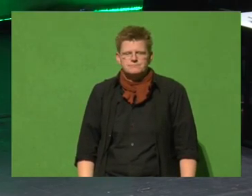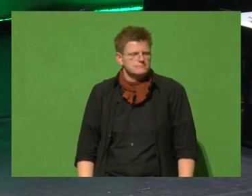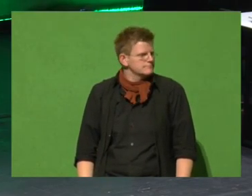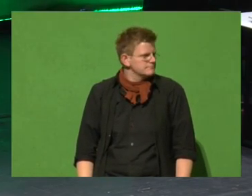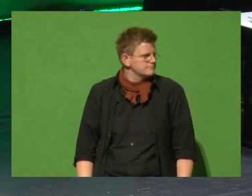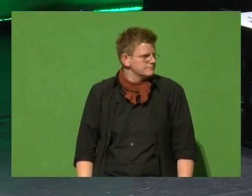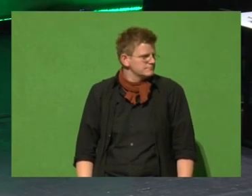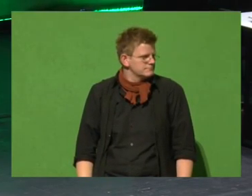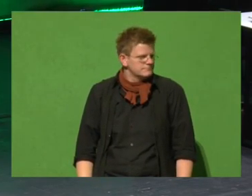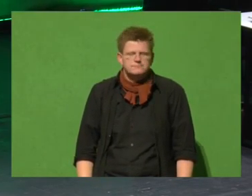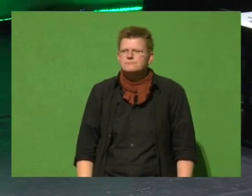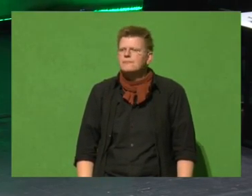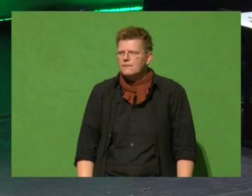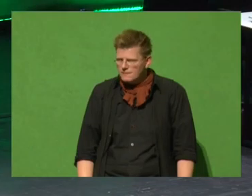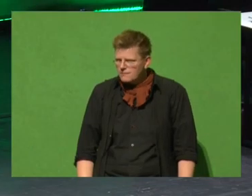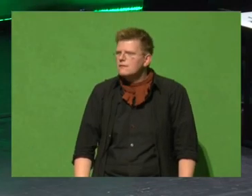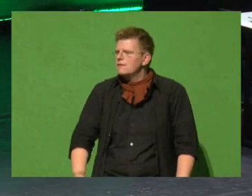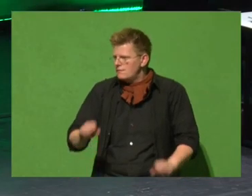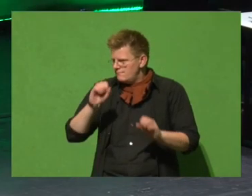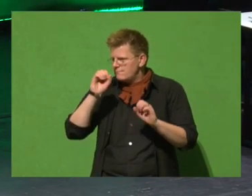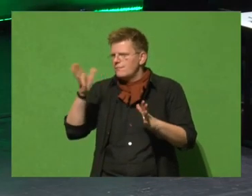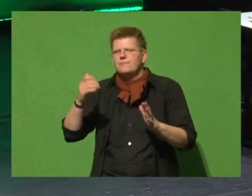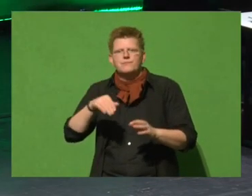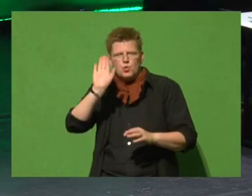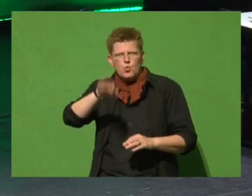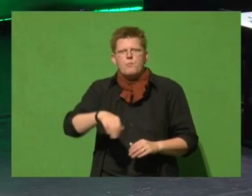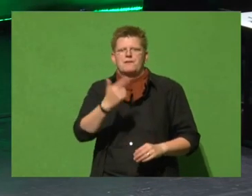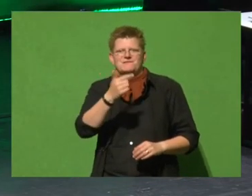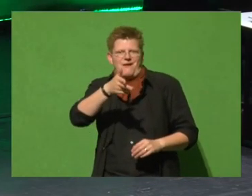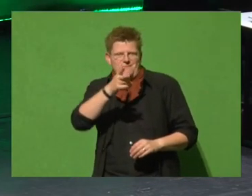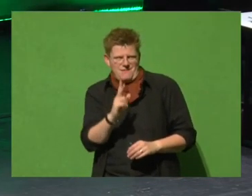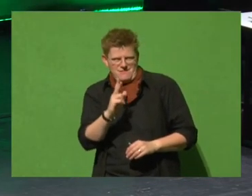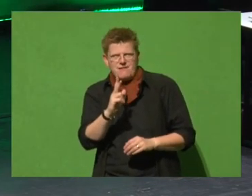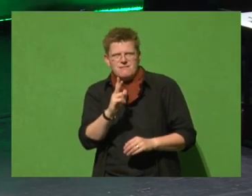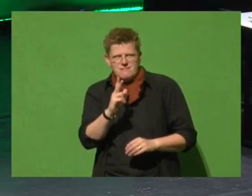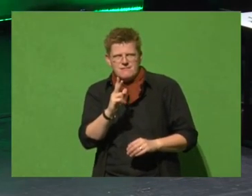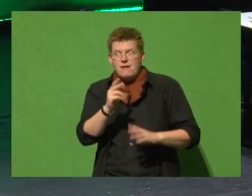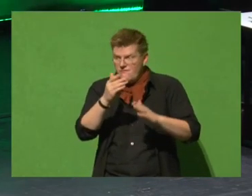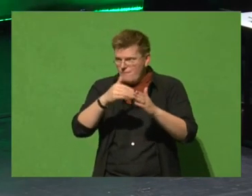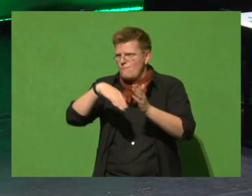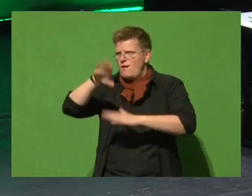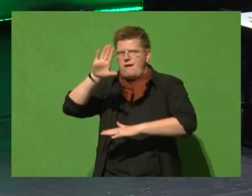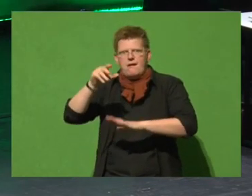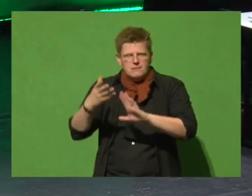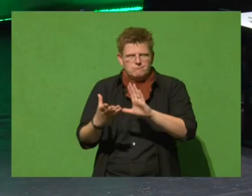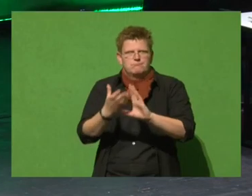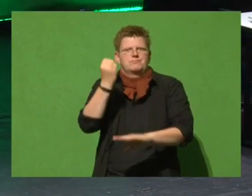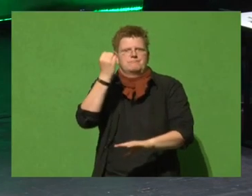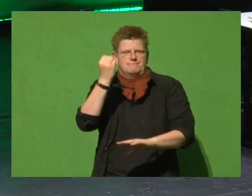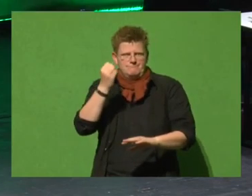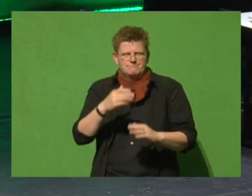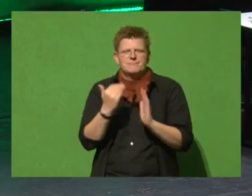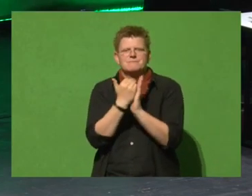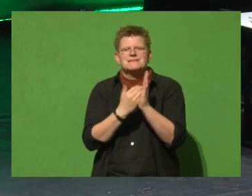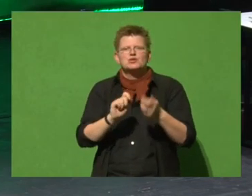Das war klar über zwei Drittel der Delegierten. Damit ist dieser Antrag an die Satzung angenommen. Und wir kommen